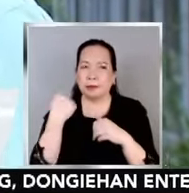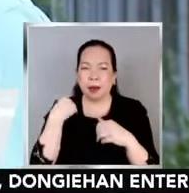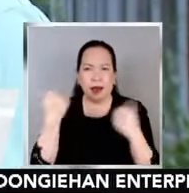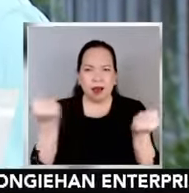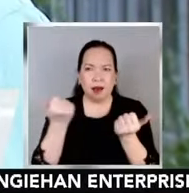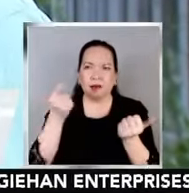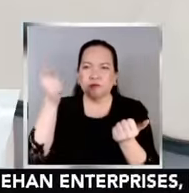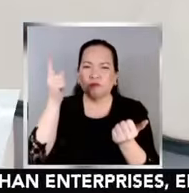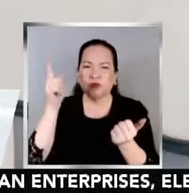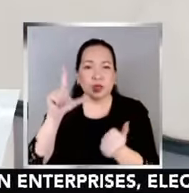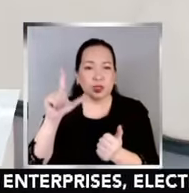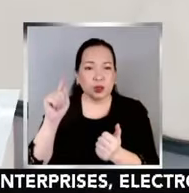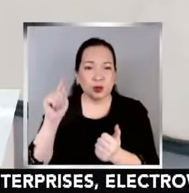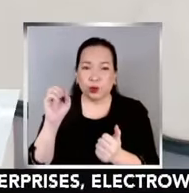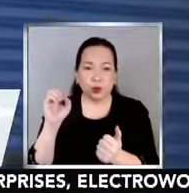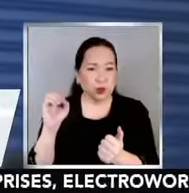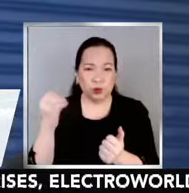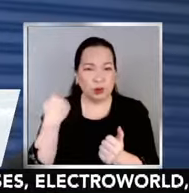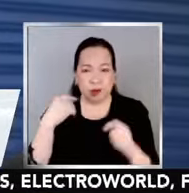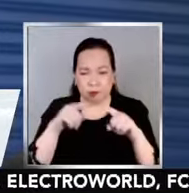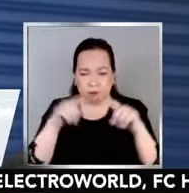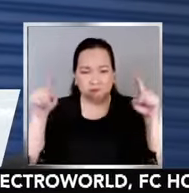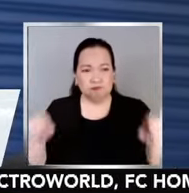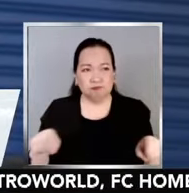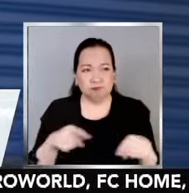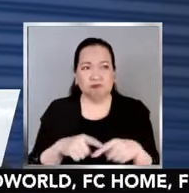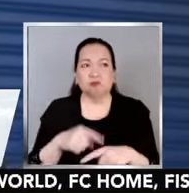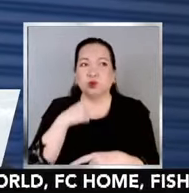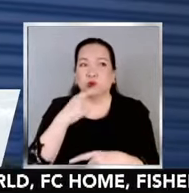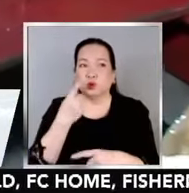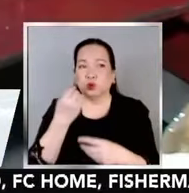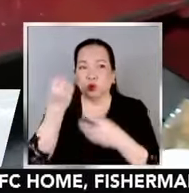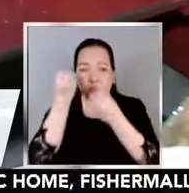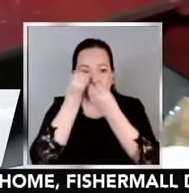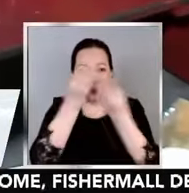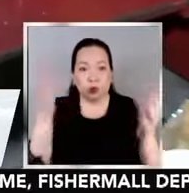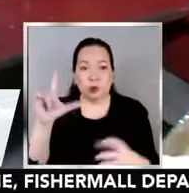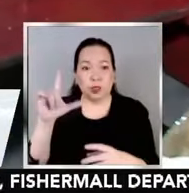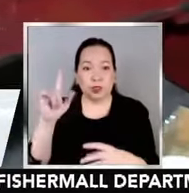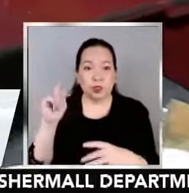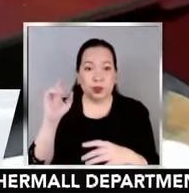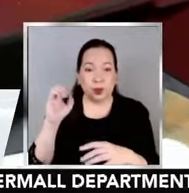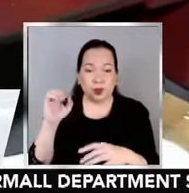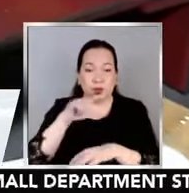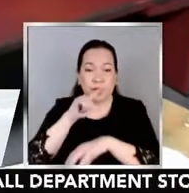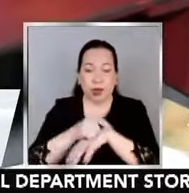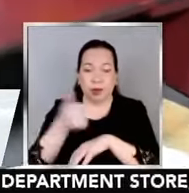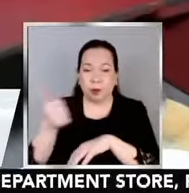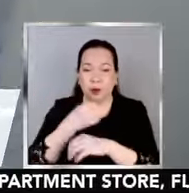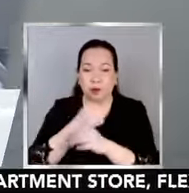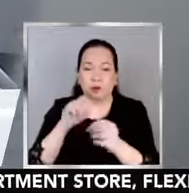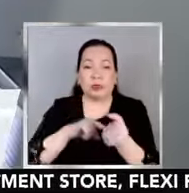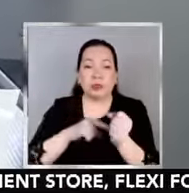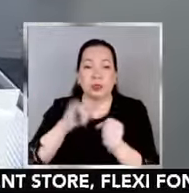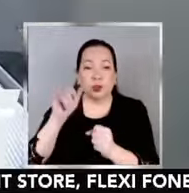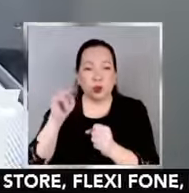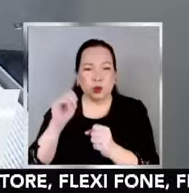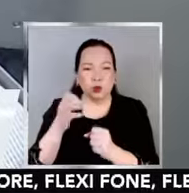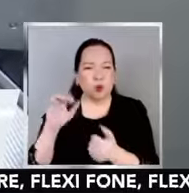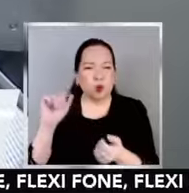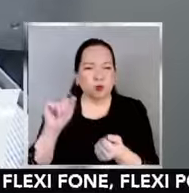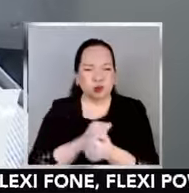ang LTO. Nag-abiso kamakailan ng Land Transportation Office na simula Hunyo, mauubusan na ng blank plates para sa